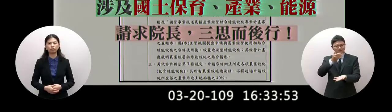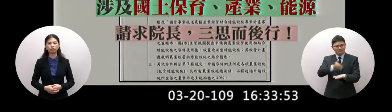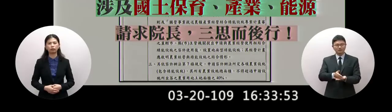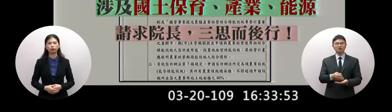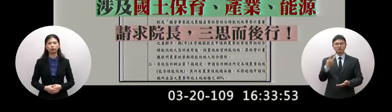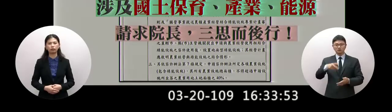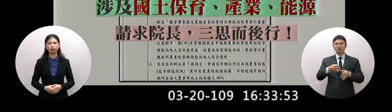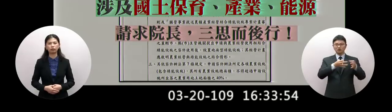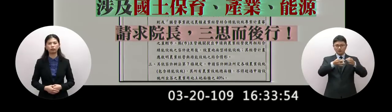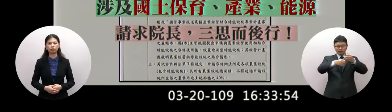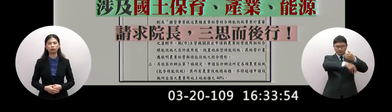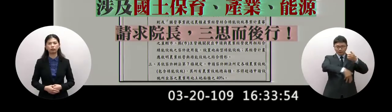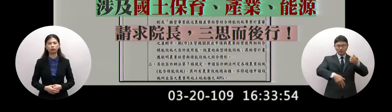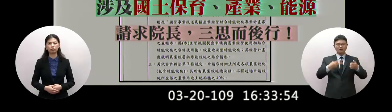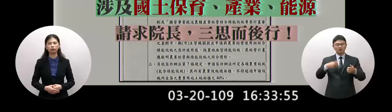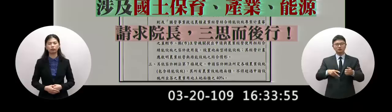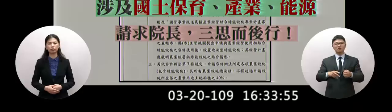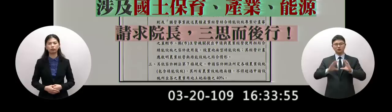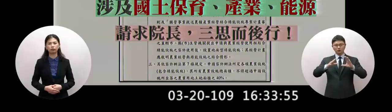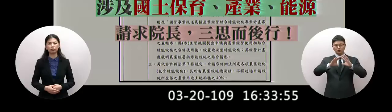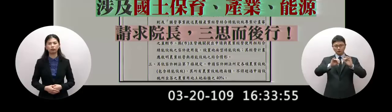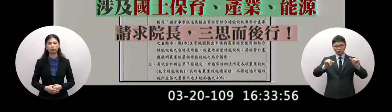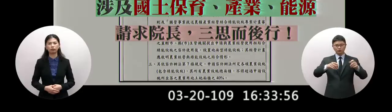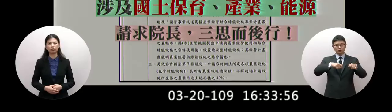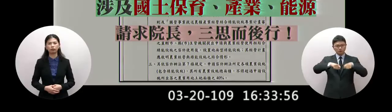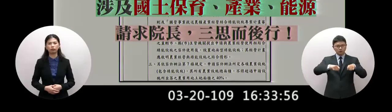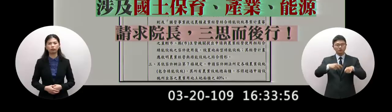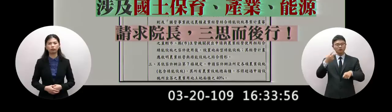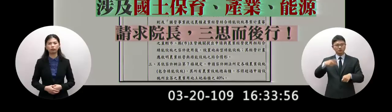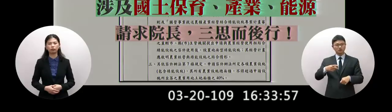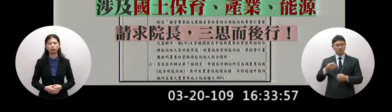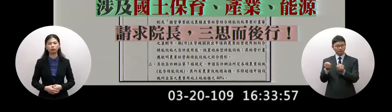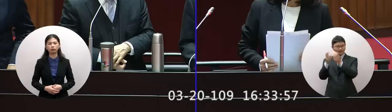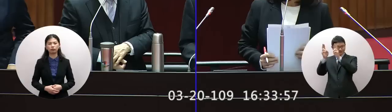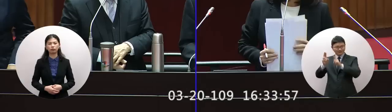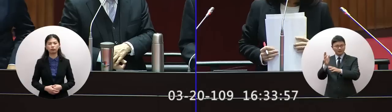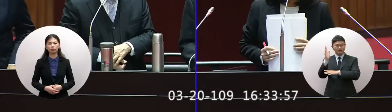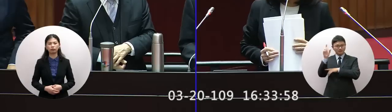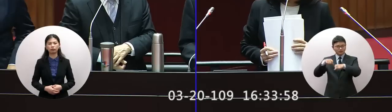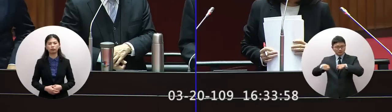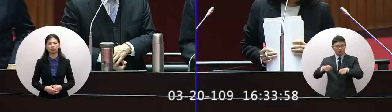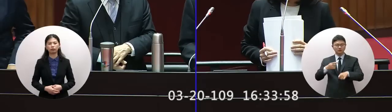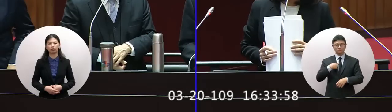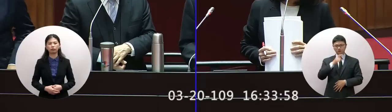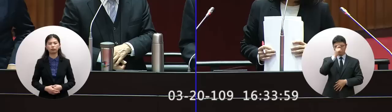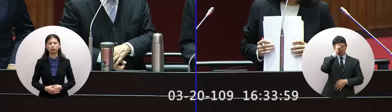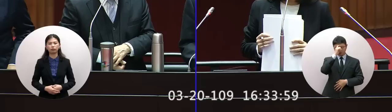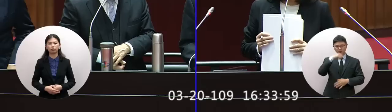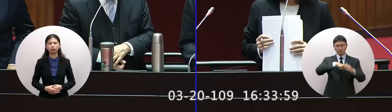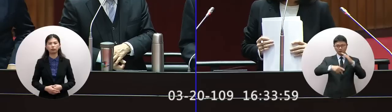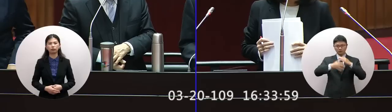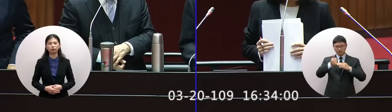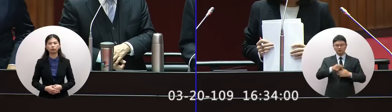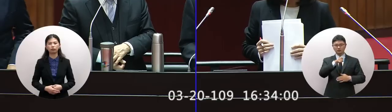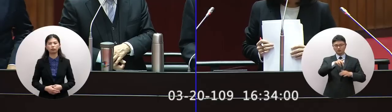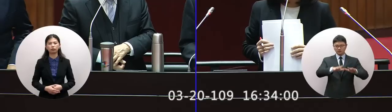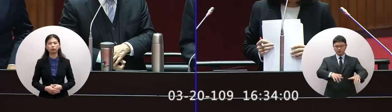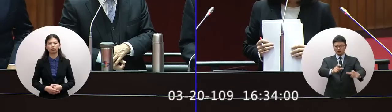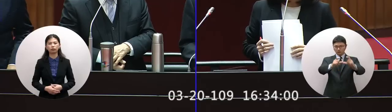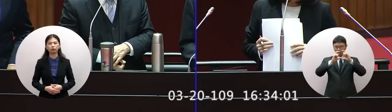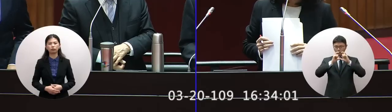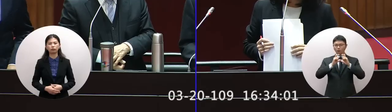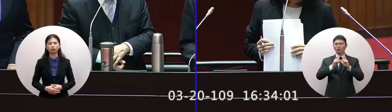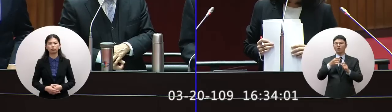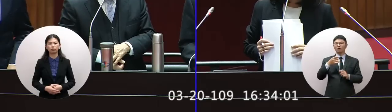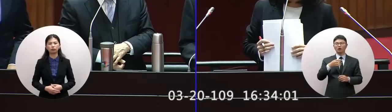策，还有我们的国土计划，或者是我们的能源政策，我希望院长你今天没有好好回复